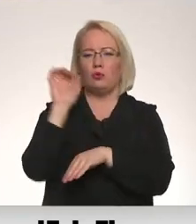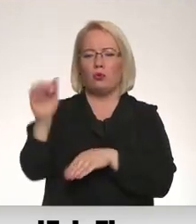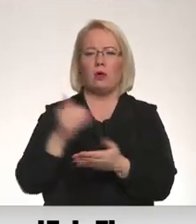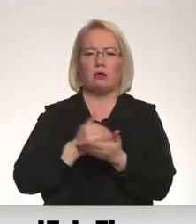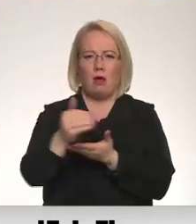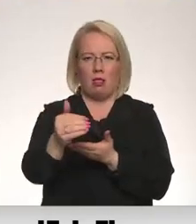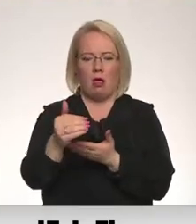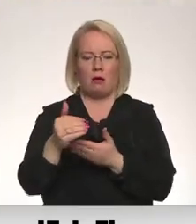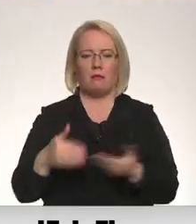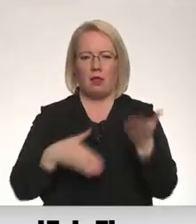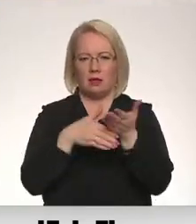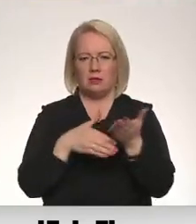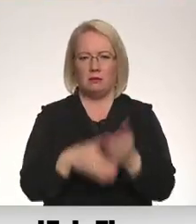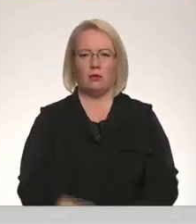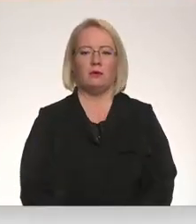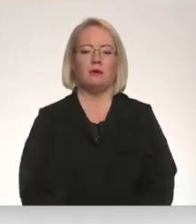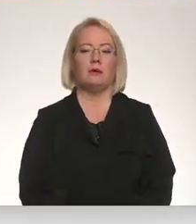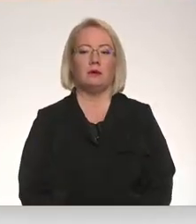tālāk.